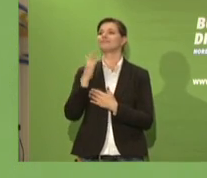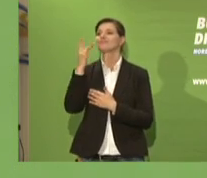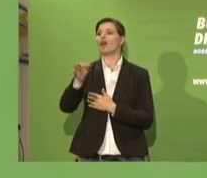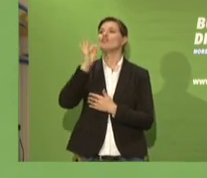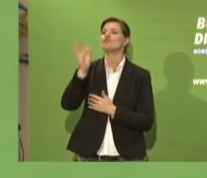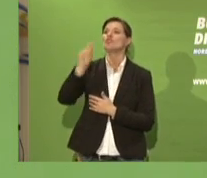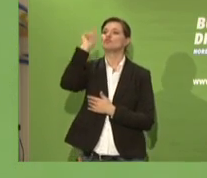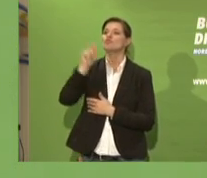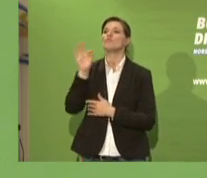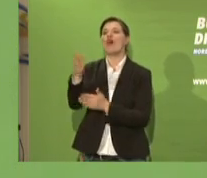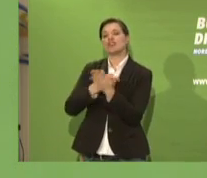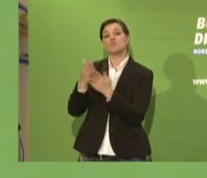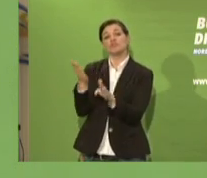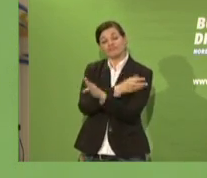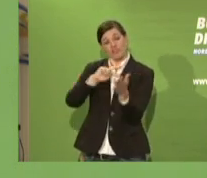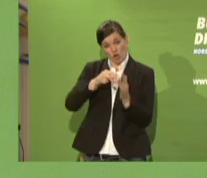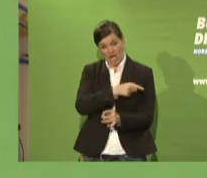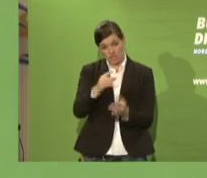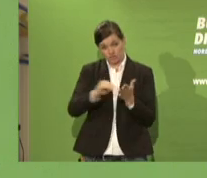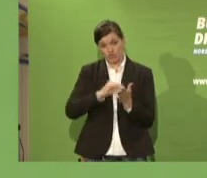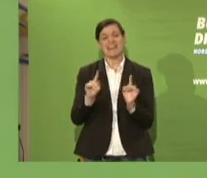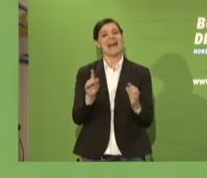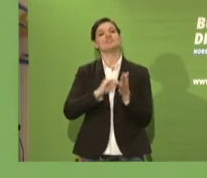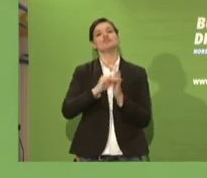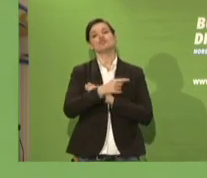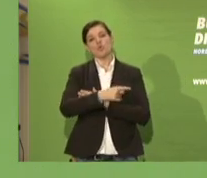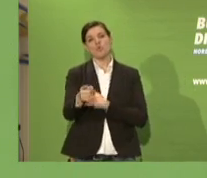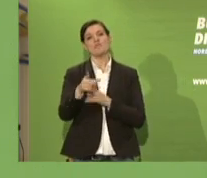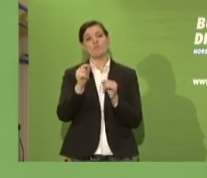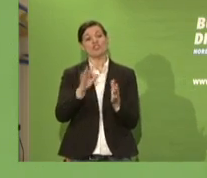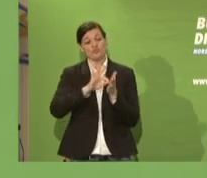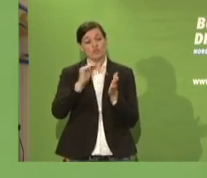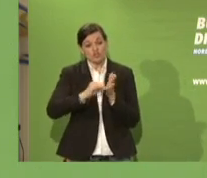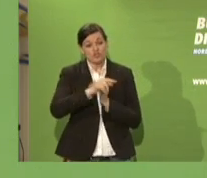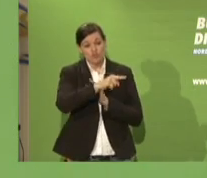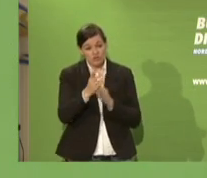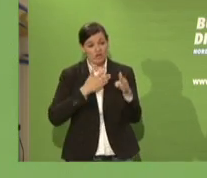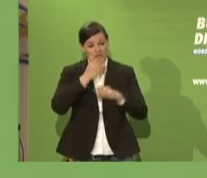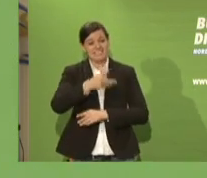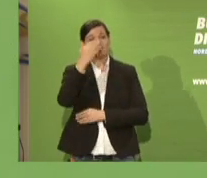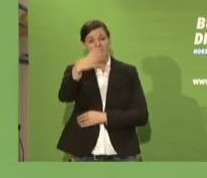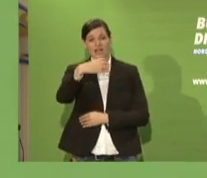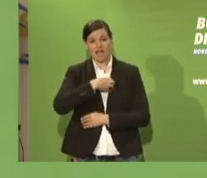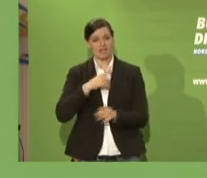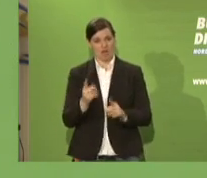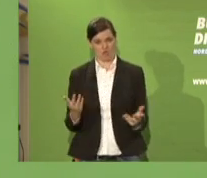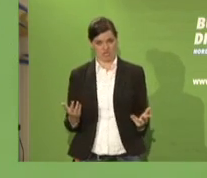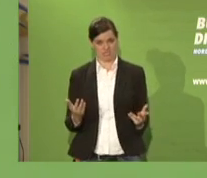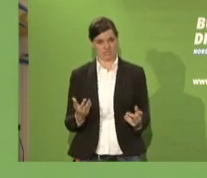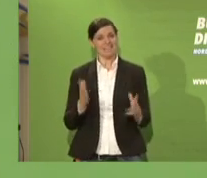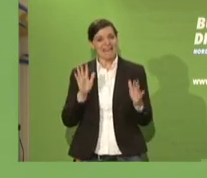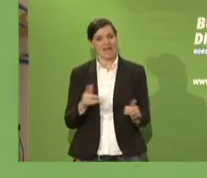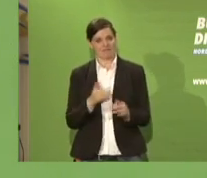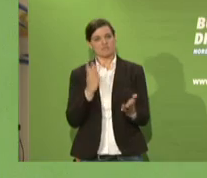Ausbildung vorbereitet, sondern wir wollen auch eine Schule, die Schülerinnen und Schüler nicht krank macht, in der Lernen Spaß macht und in